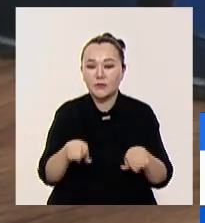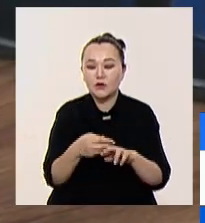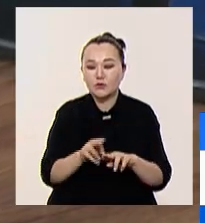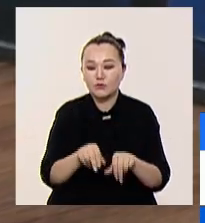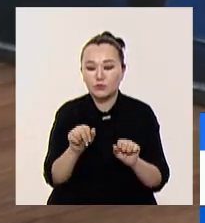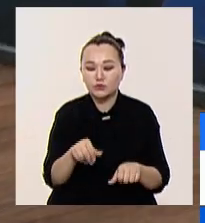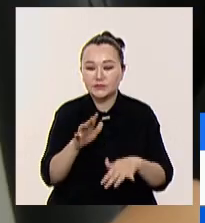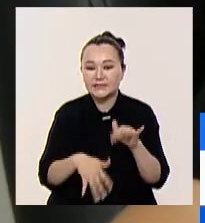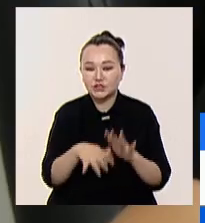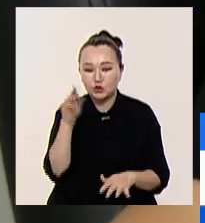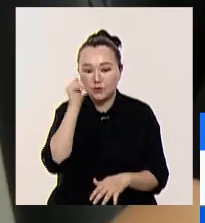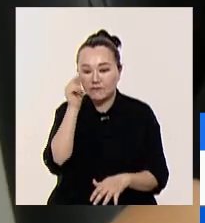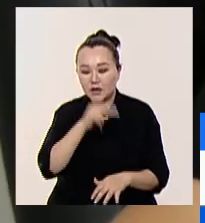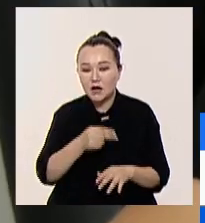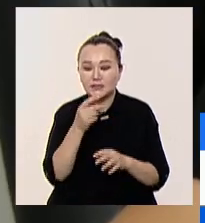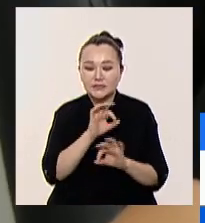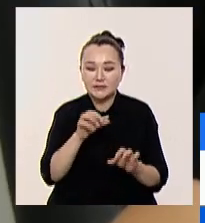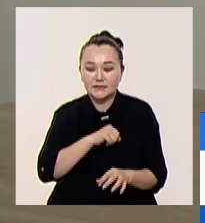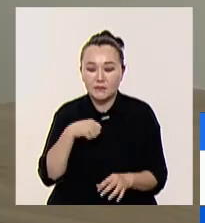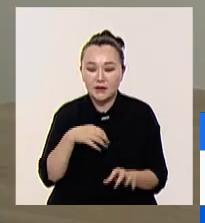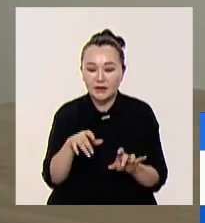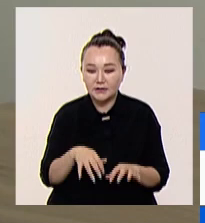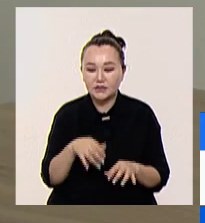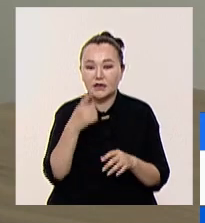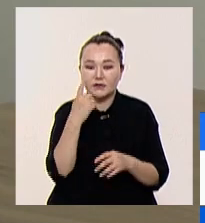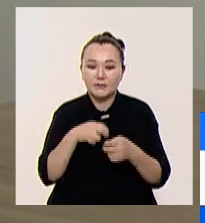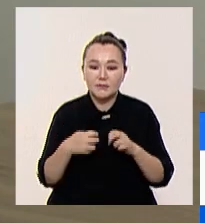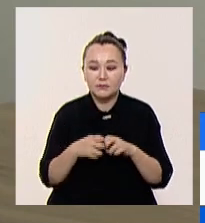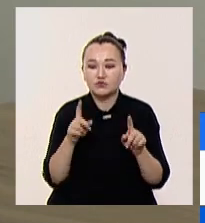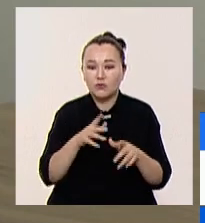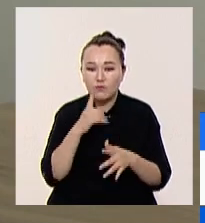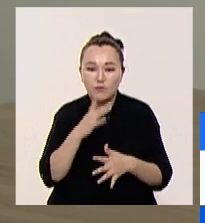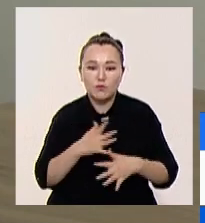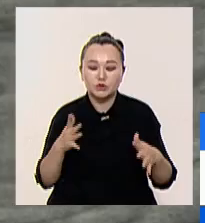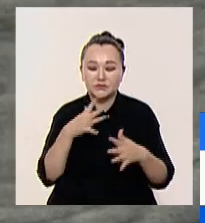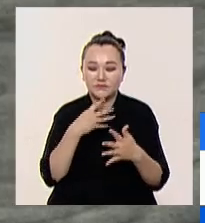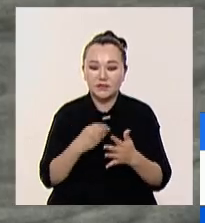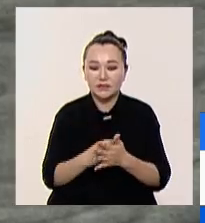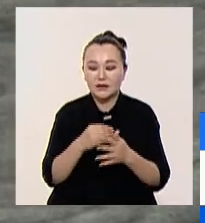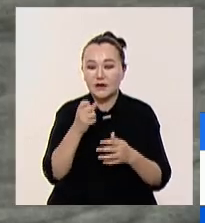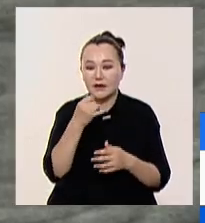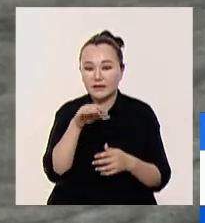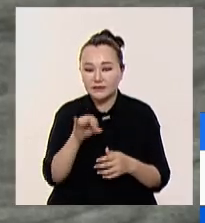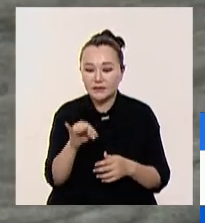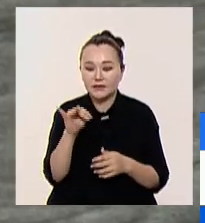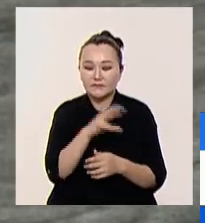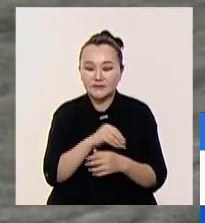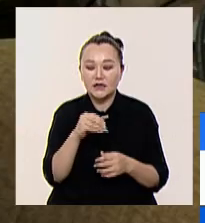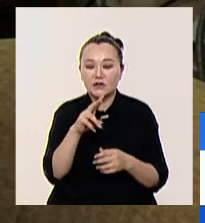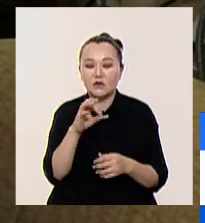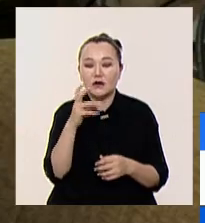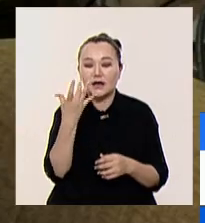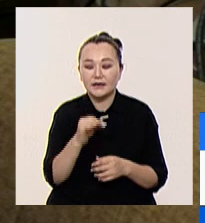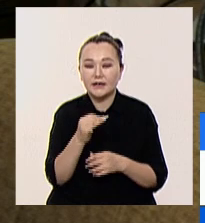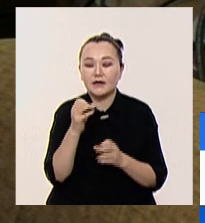можно пройти стажировку, говорят сами айтишники. По их мнению, одна из проблем в том, что большинство отечественных IT-проектов локально ориентированы, в